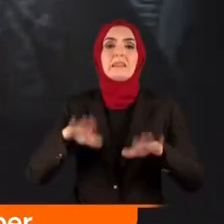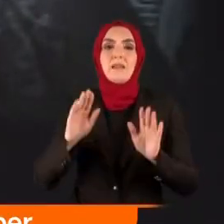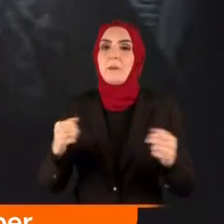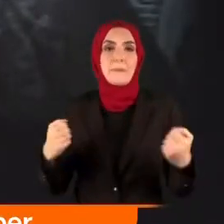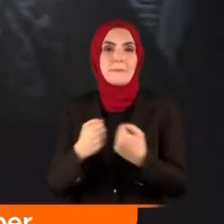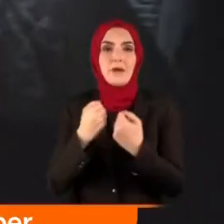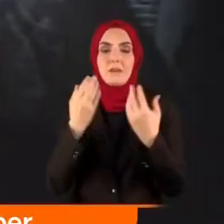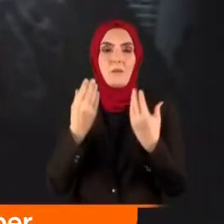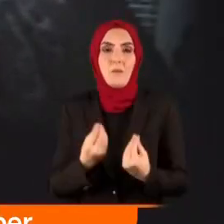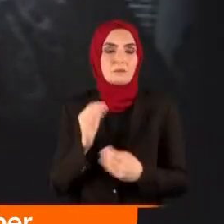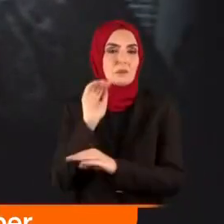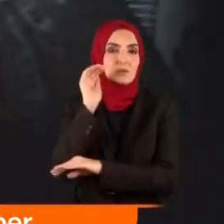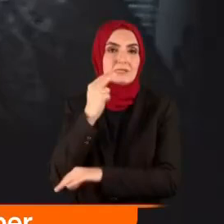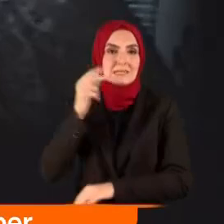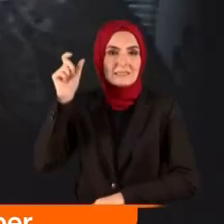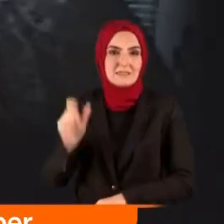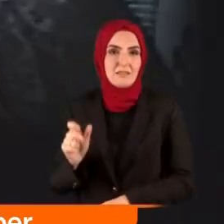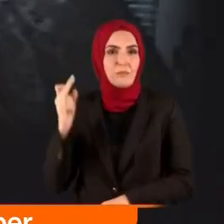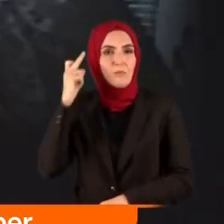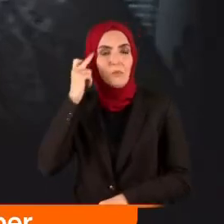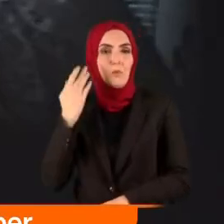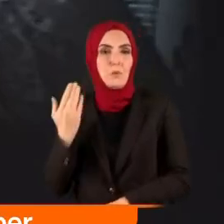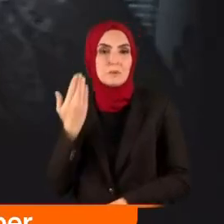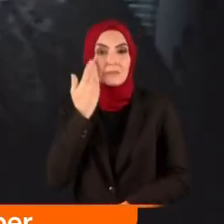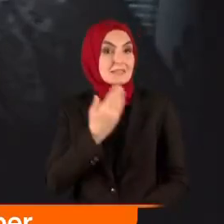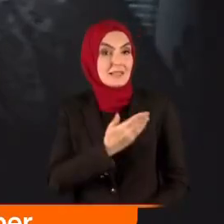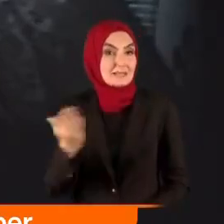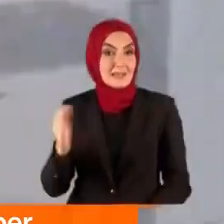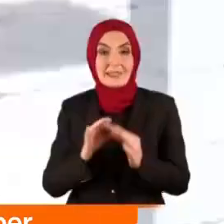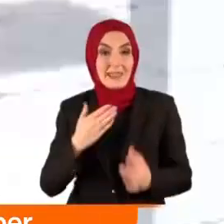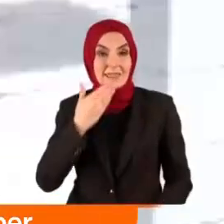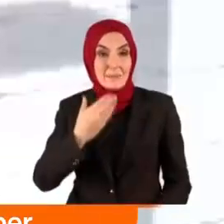gamsızlığı. İzleyince ne demek istediğimi anlayacaksınız.